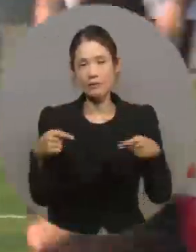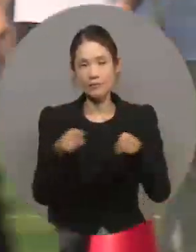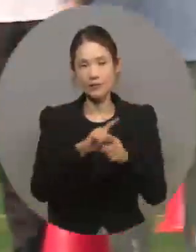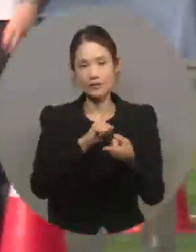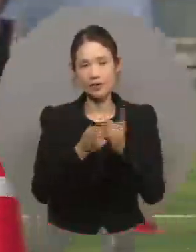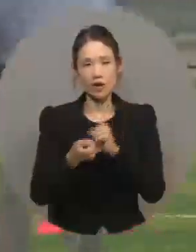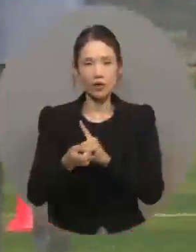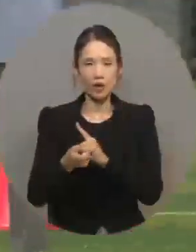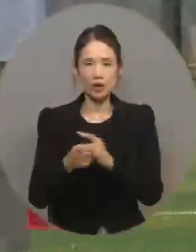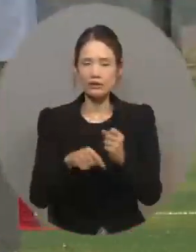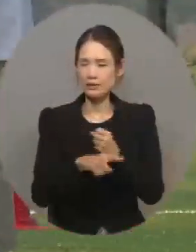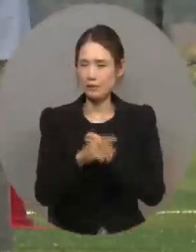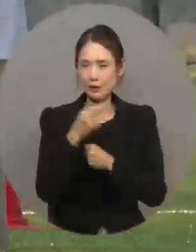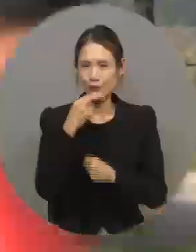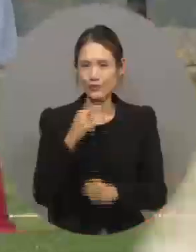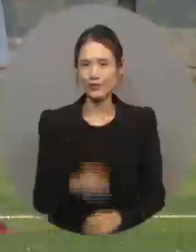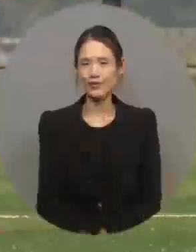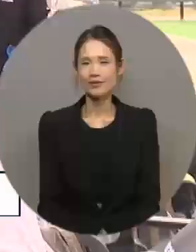배경이 무의미해집니다.